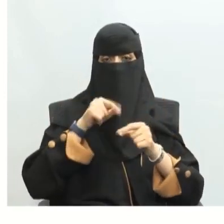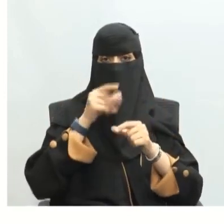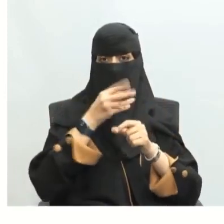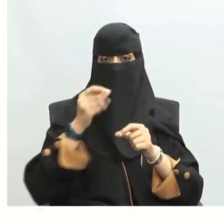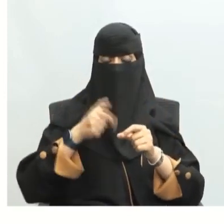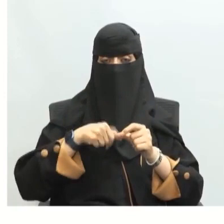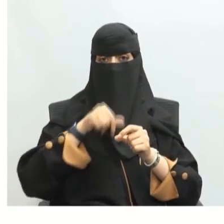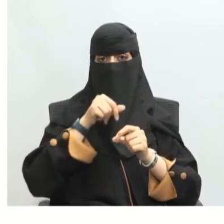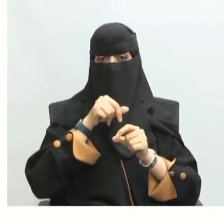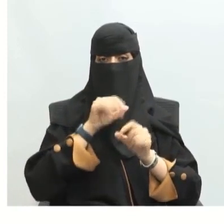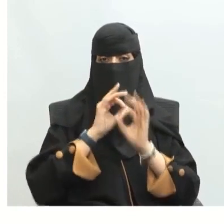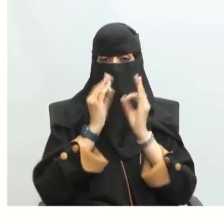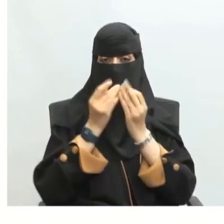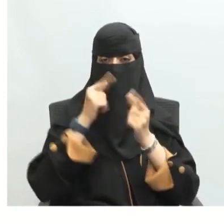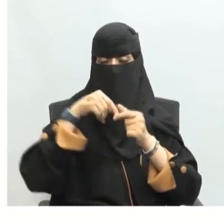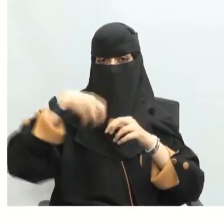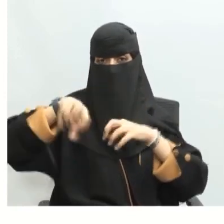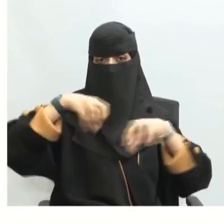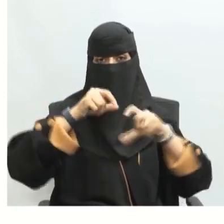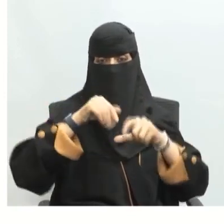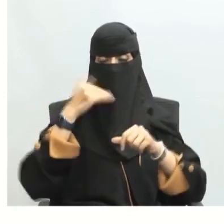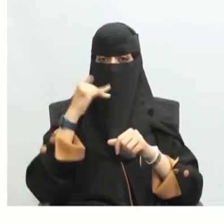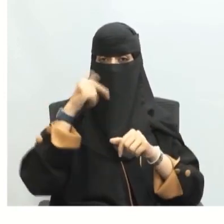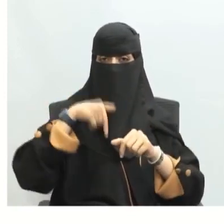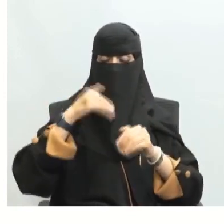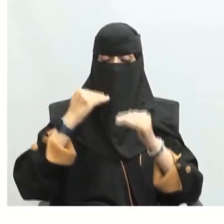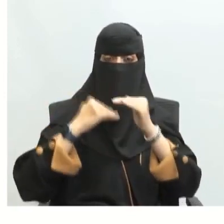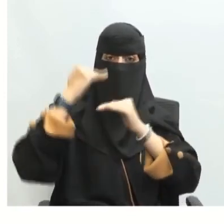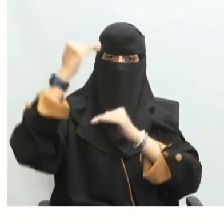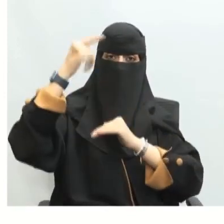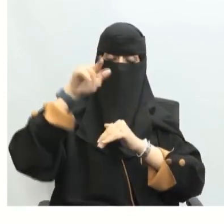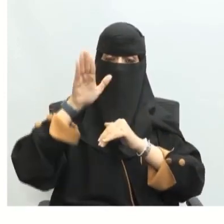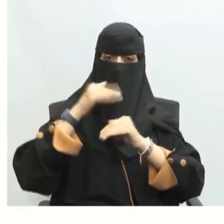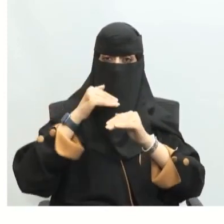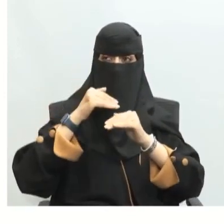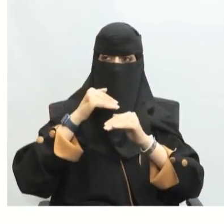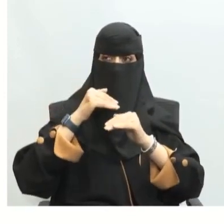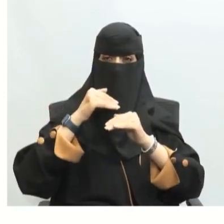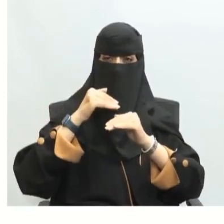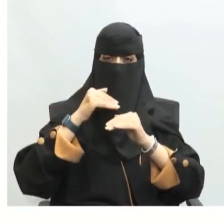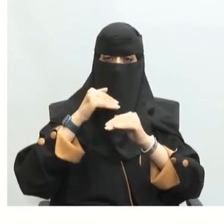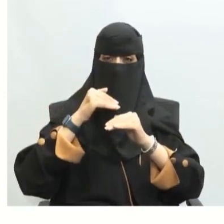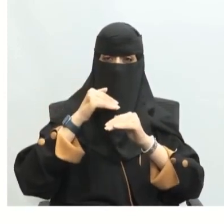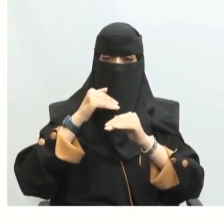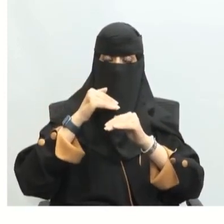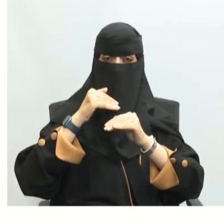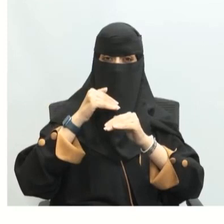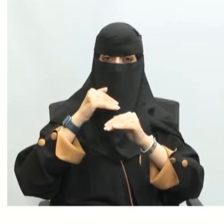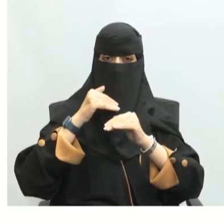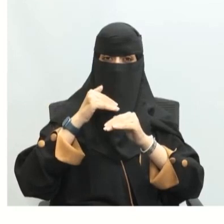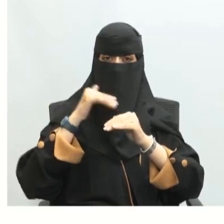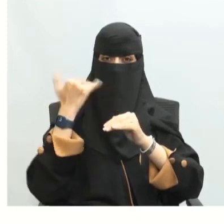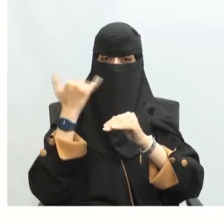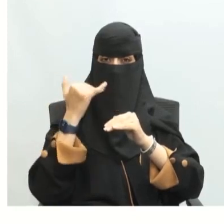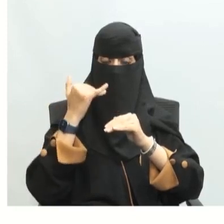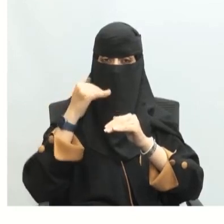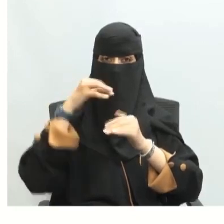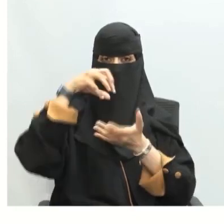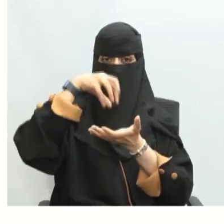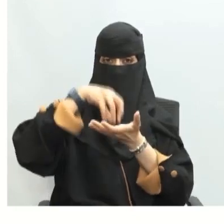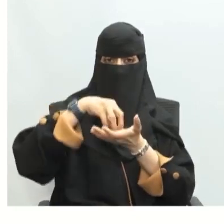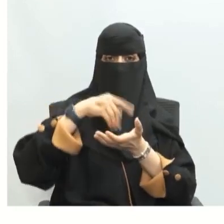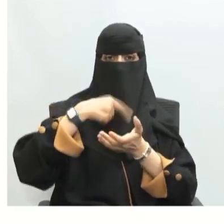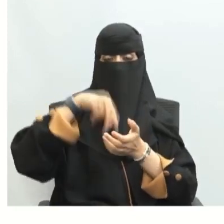فئات الشباب على مختلف مستوياته علم مع الشباب الوطن السعودي مع